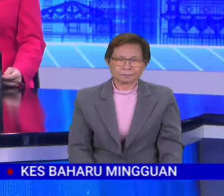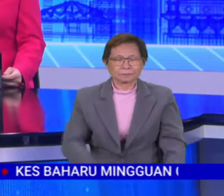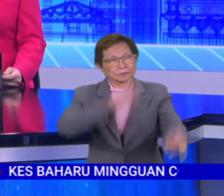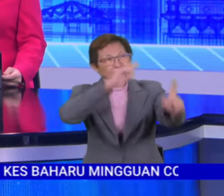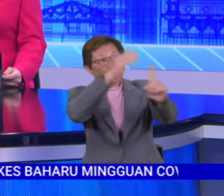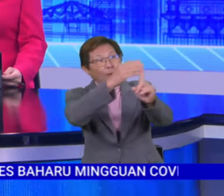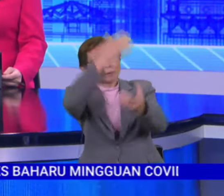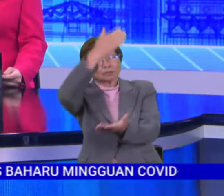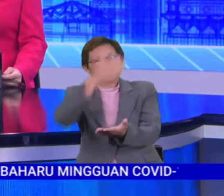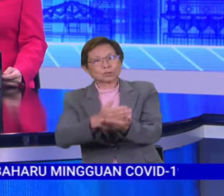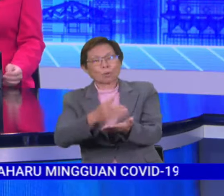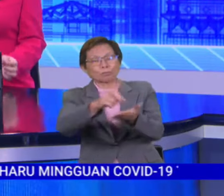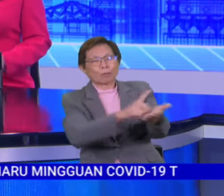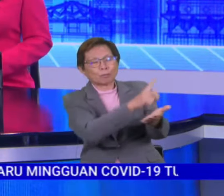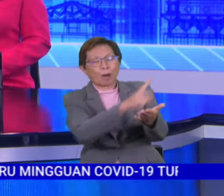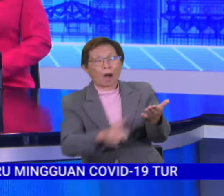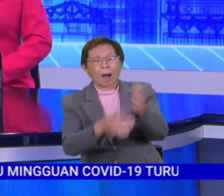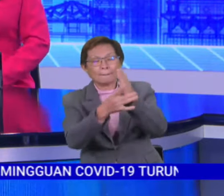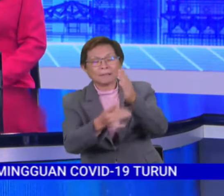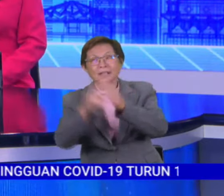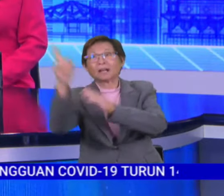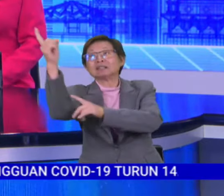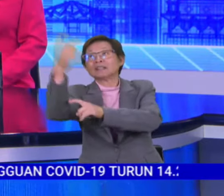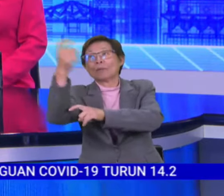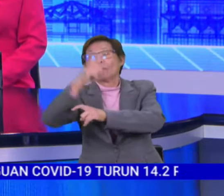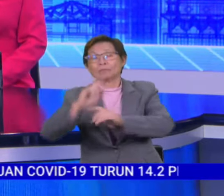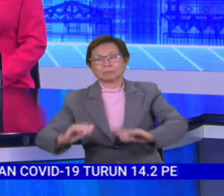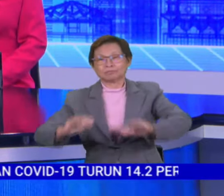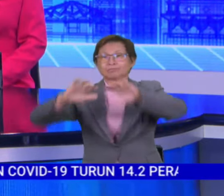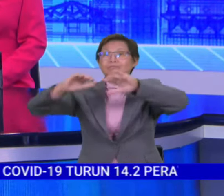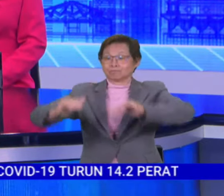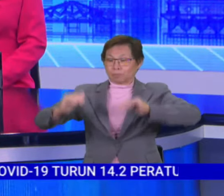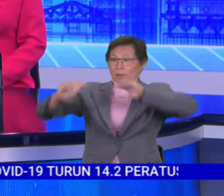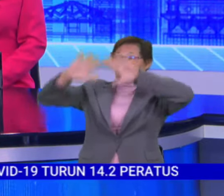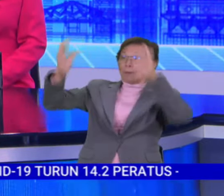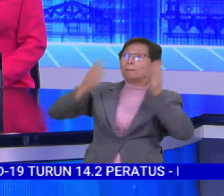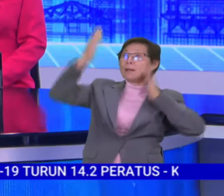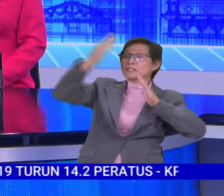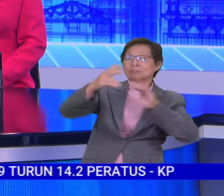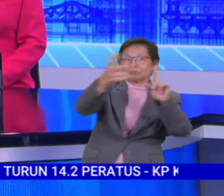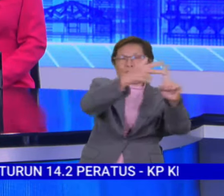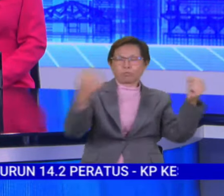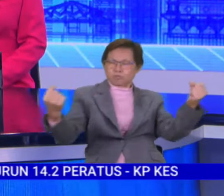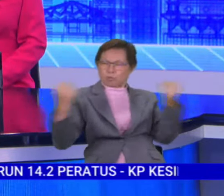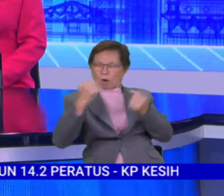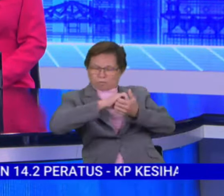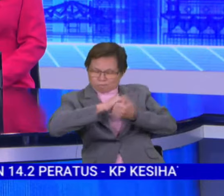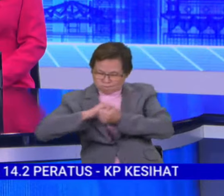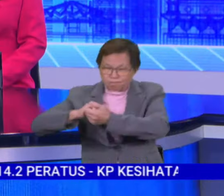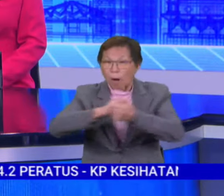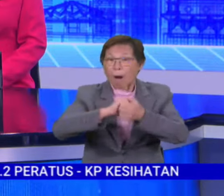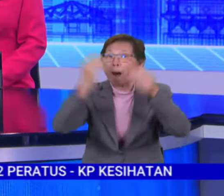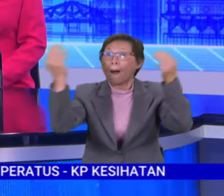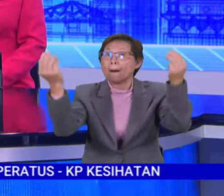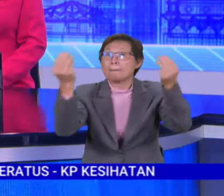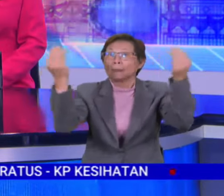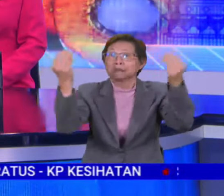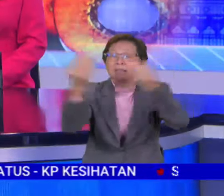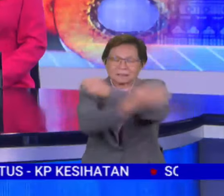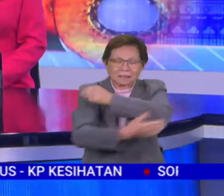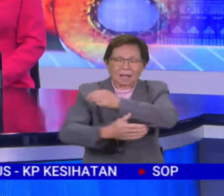ke arah memerangi diskriminasi terhadap minyak sawit di peringkat antarabangsa. Malaysia-Indonesia berkukuh kerjasama menerusi Majlis